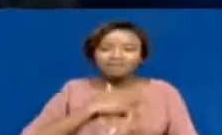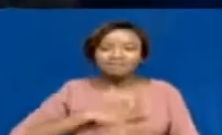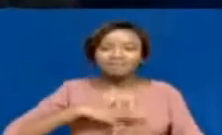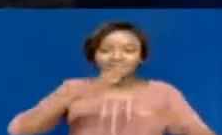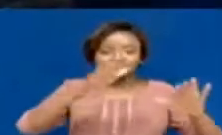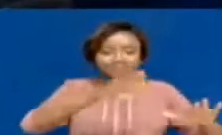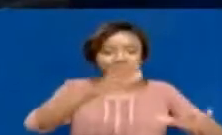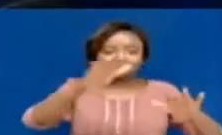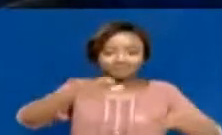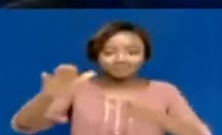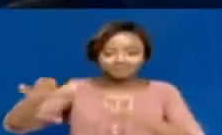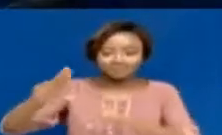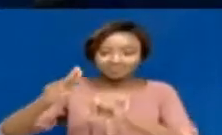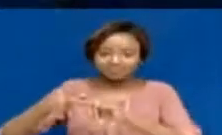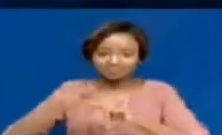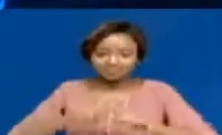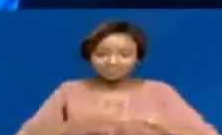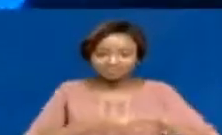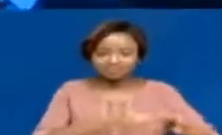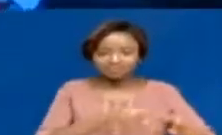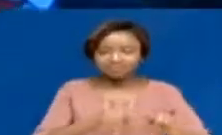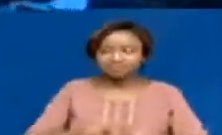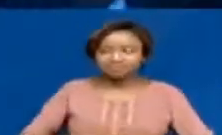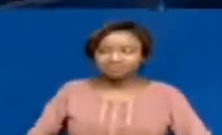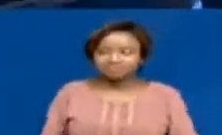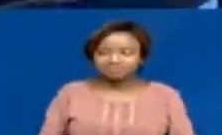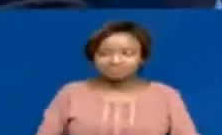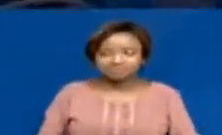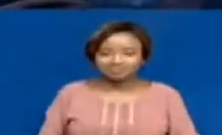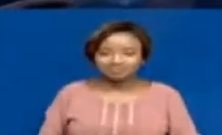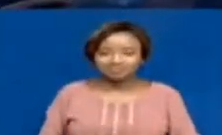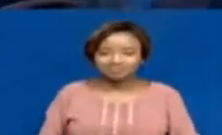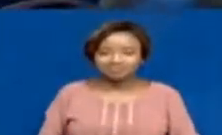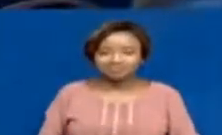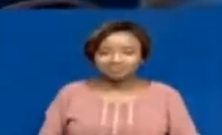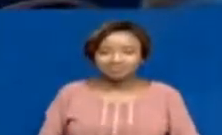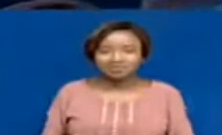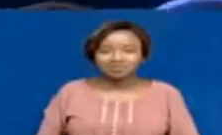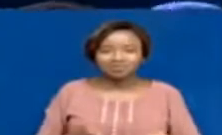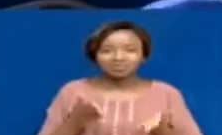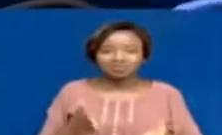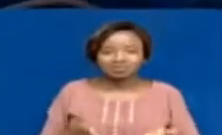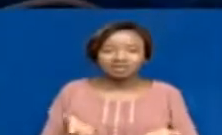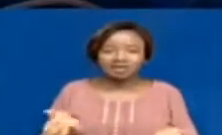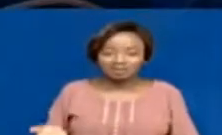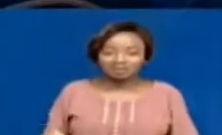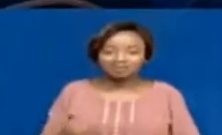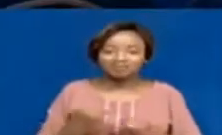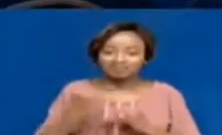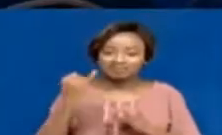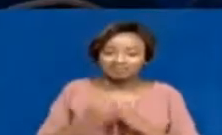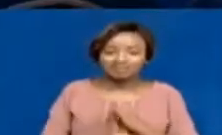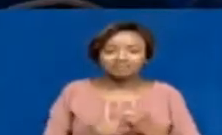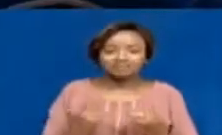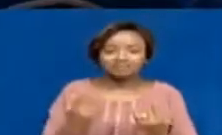seated. We have now come to the end of our service.